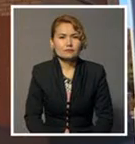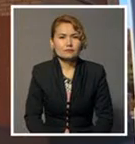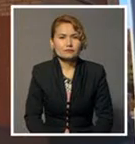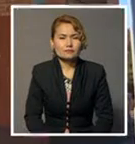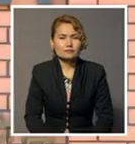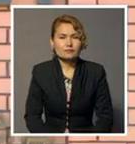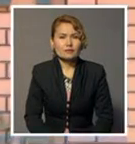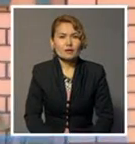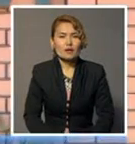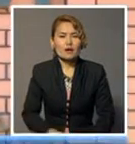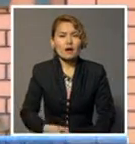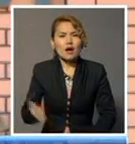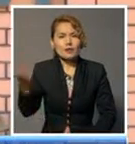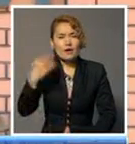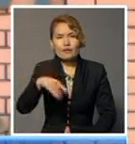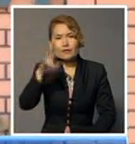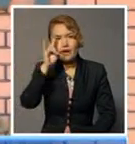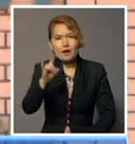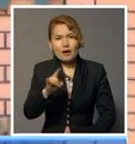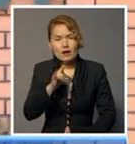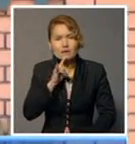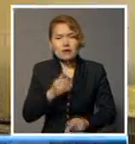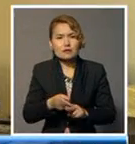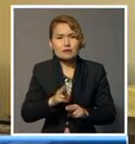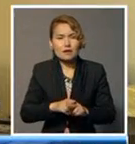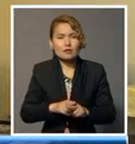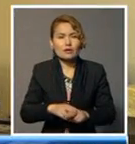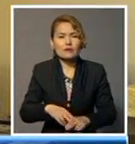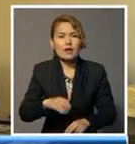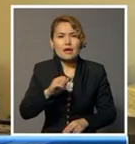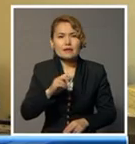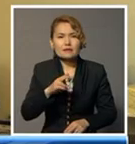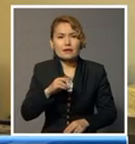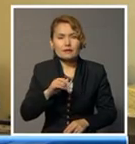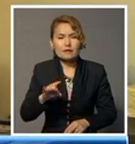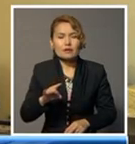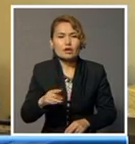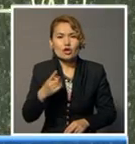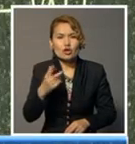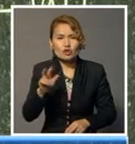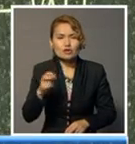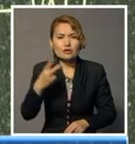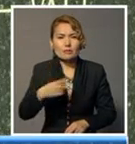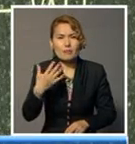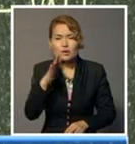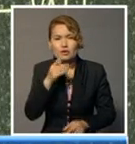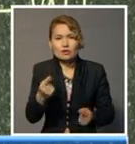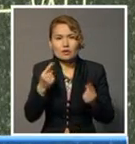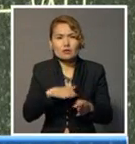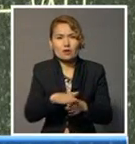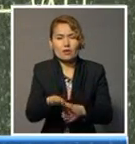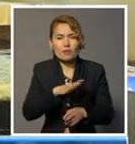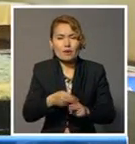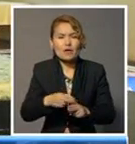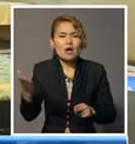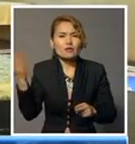Ескелді Жылкелдіұлы қазақтың төбе би атанған Төле бидің жиен немересі. Биыл Ескелді бидің туғанына 325 жыл. 18-ші ғасырда жоңғарлардан тазартылған